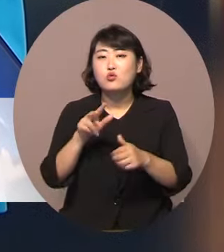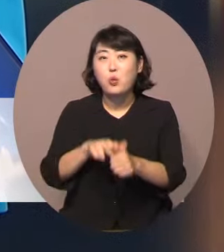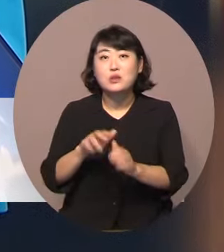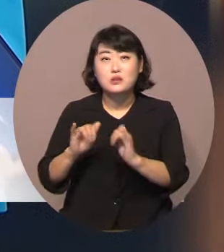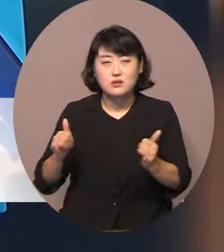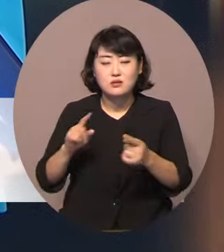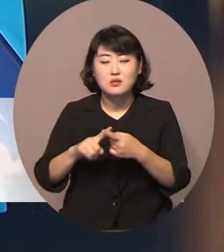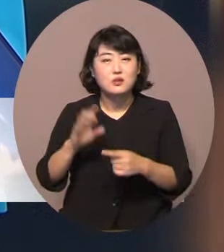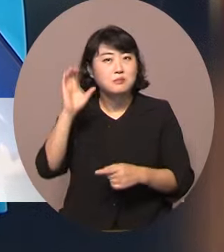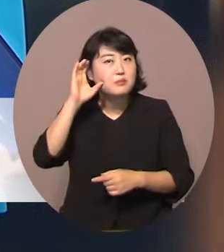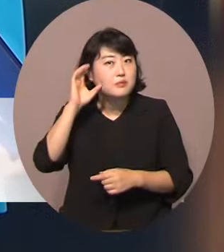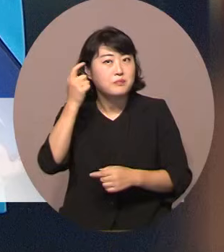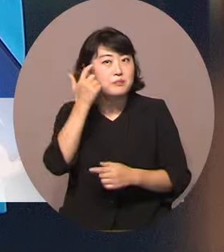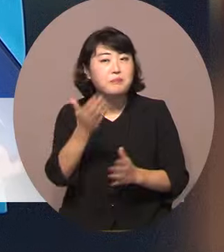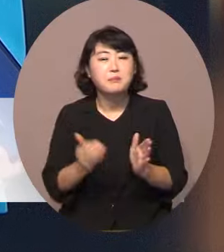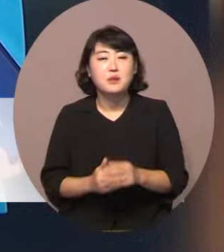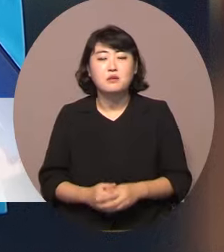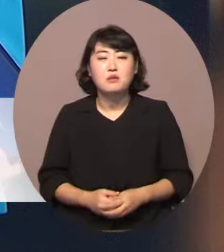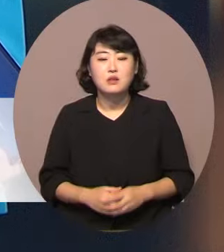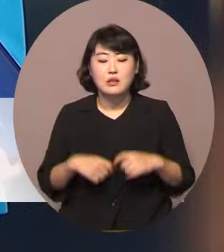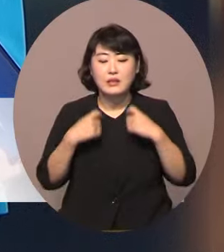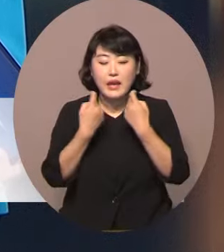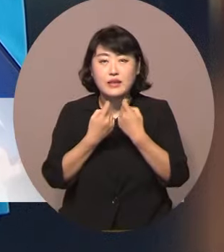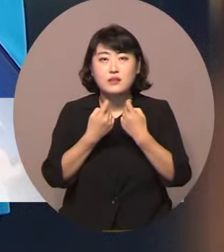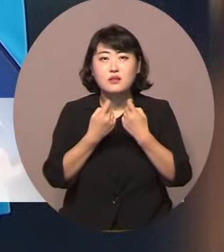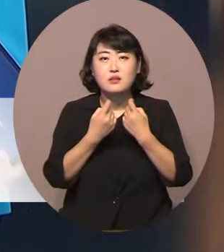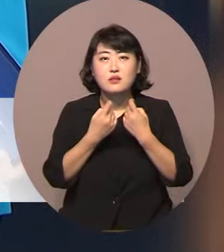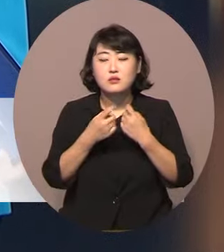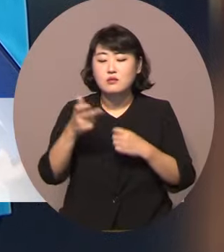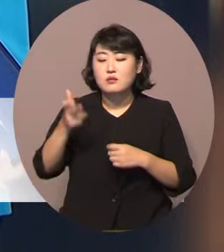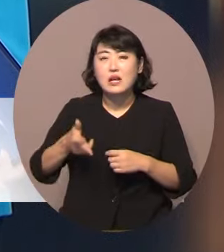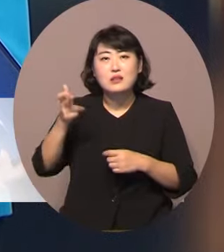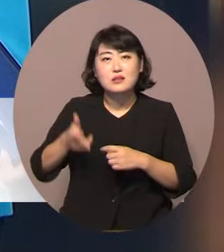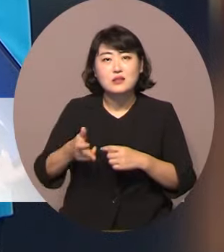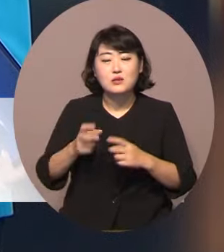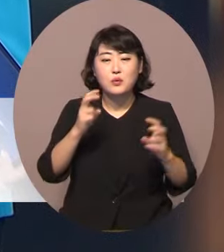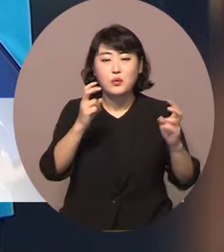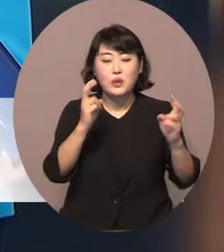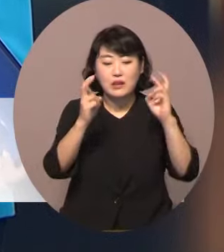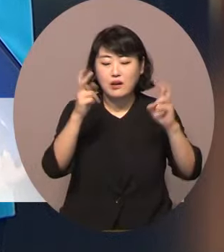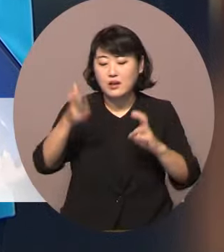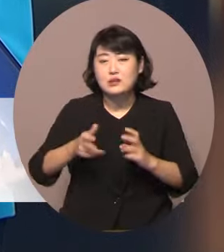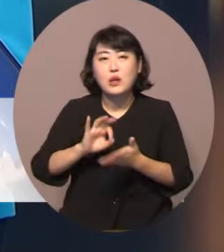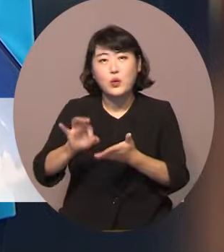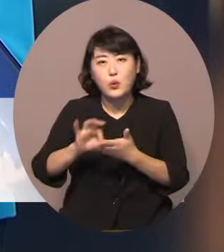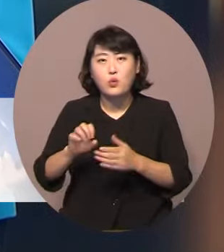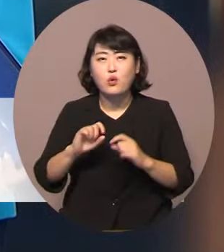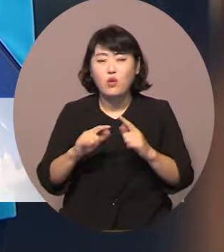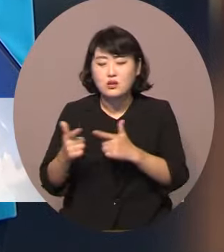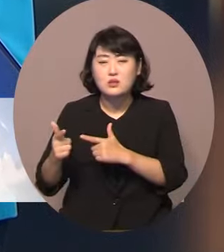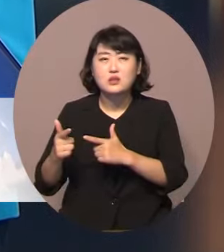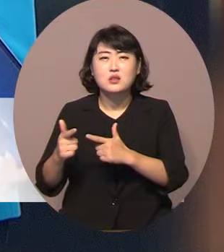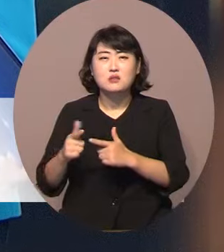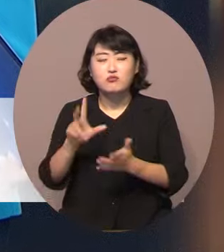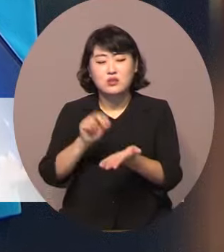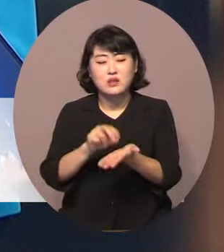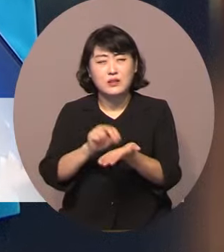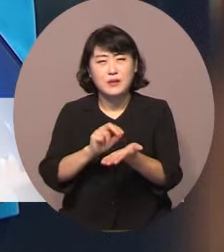mbc 재직 시절 법인 카드를 사적으로 사용했다는 의혹과 함께 공영 방송을 사유화 했다는 지적도